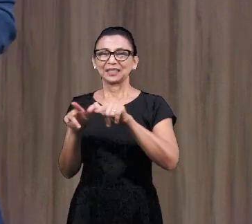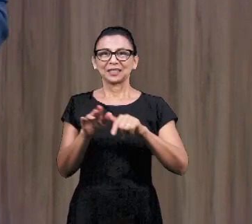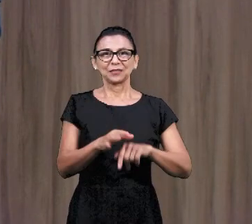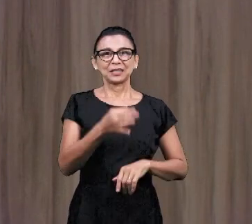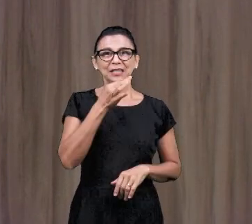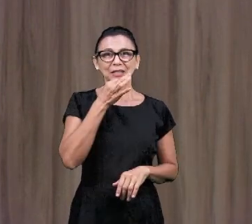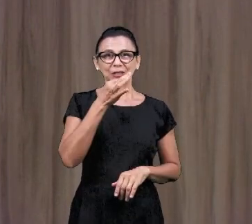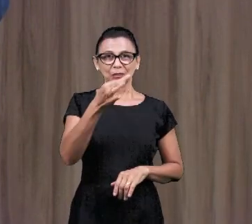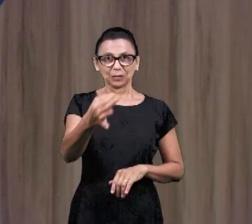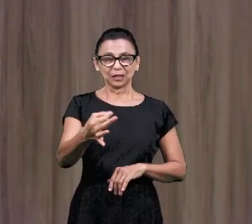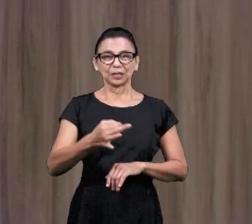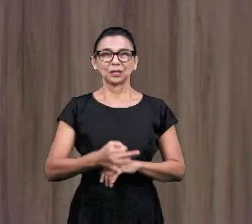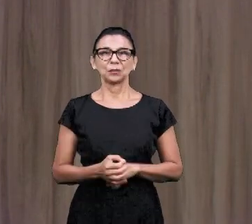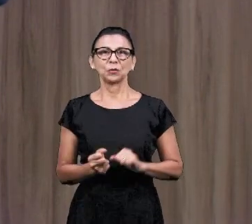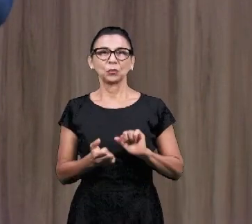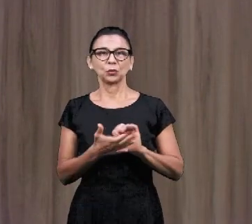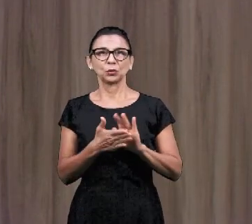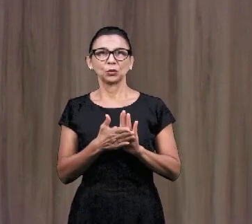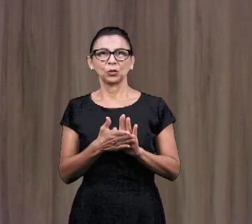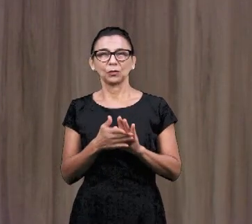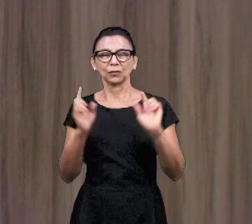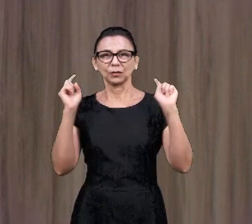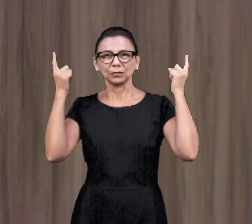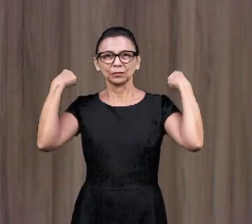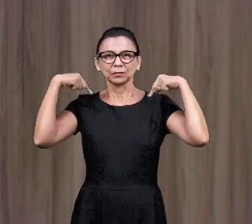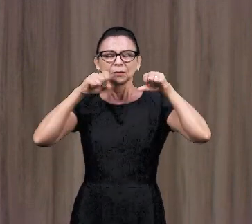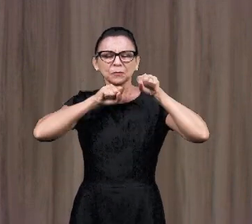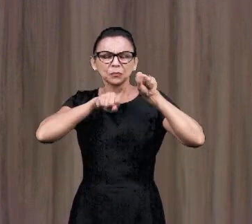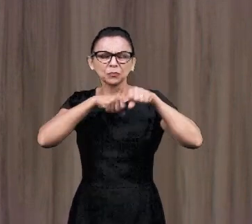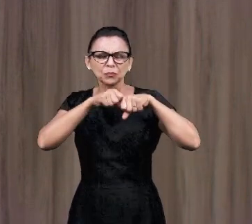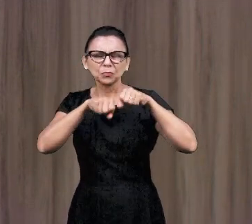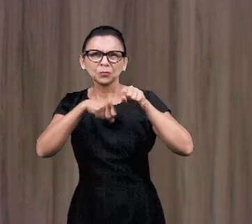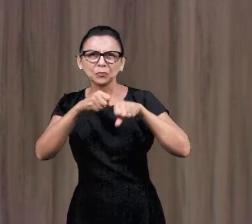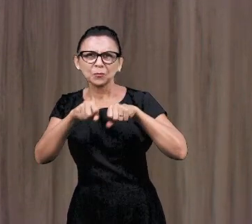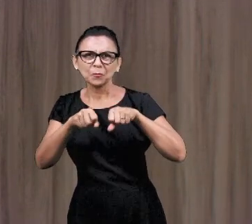suggéré proposer la louange